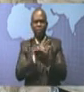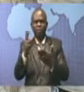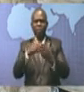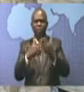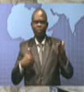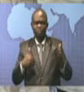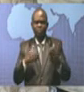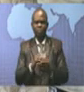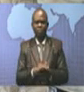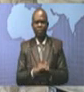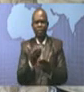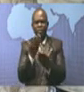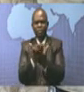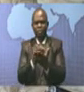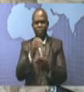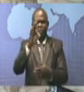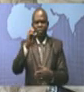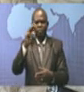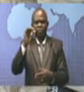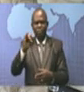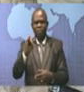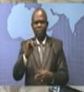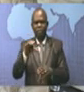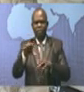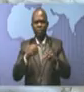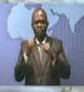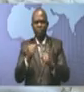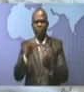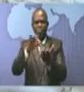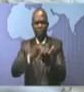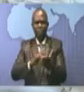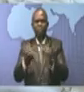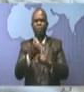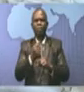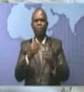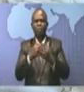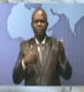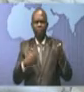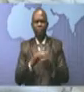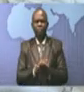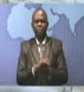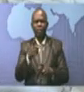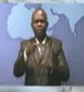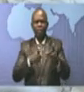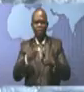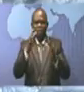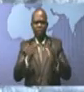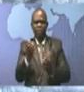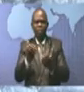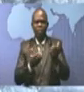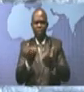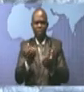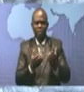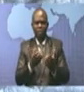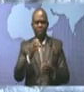que ce type d'engrais puisse parvenir les agriculteurs à temps. Le directeur commercial de l'usine FOMI a signalé qu'ils